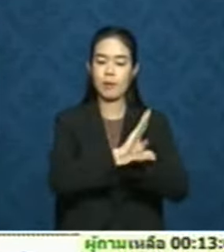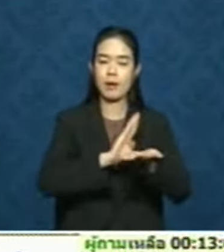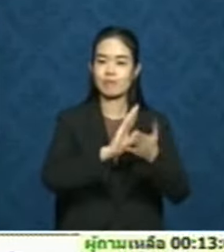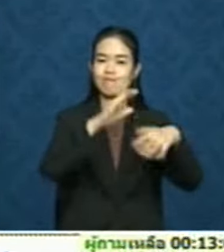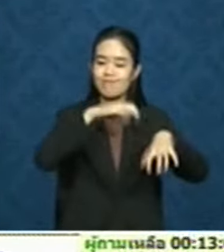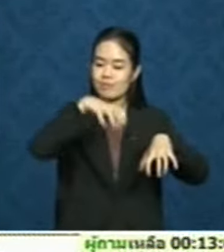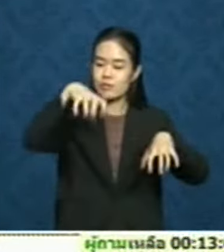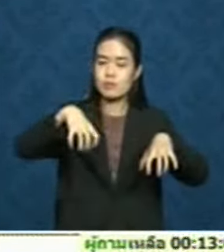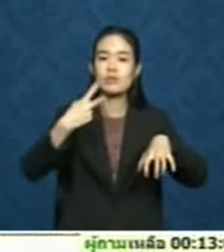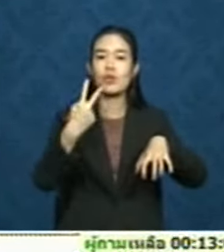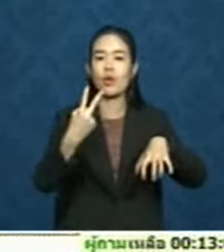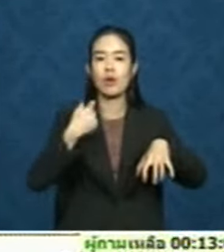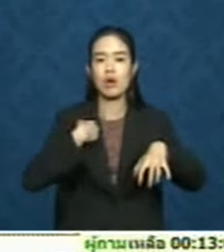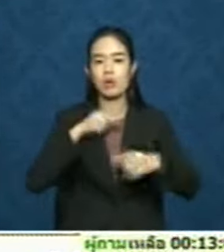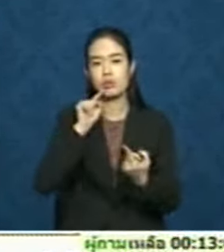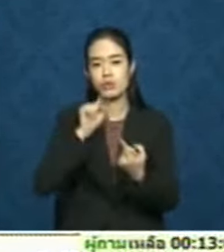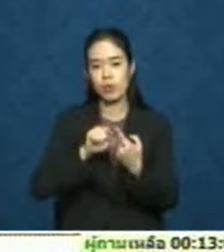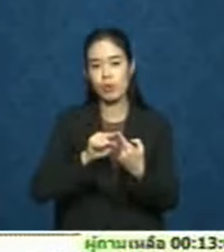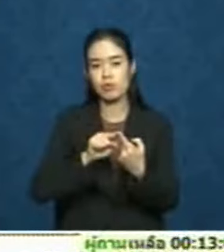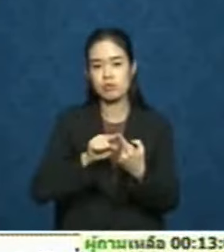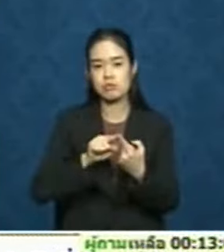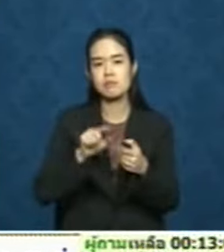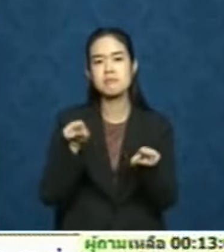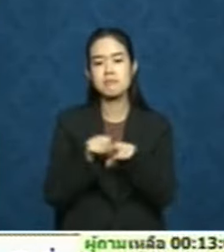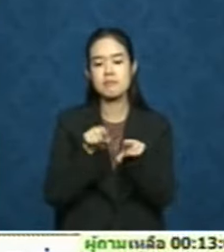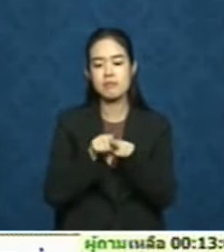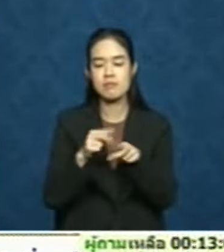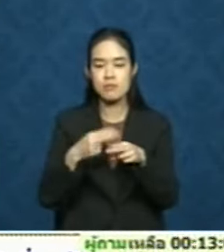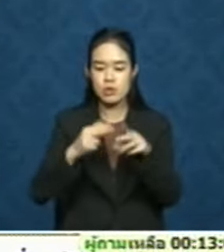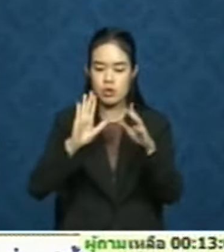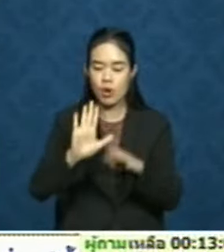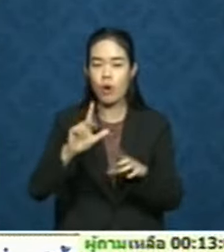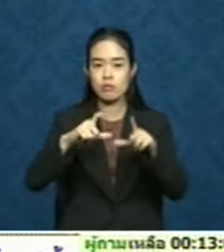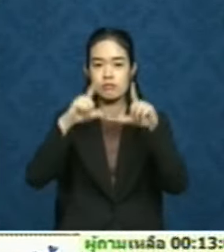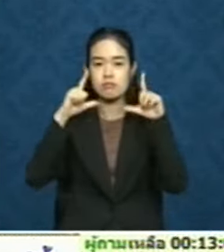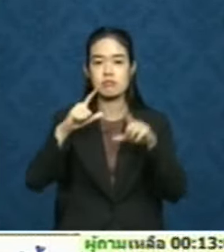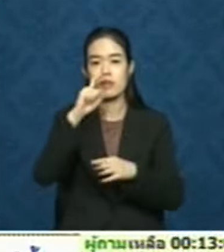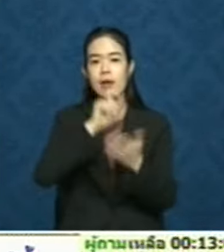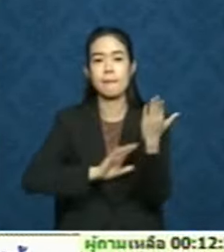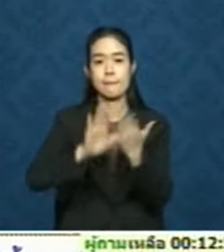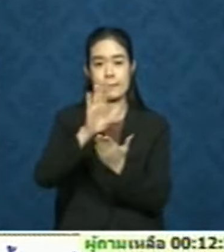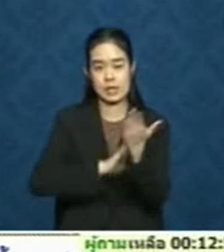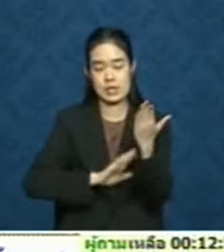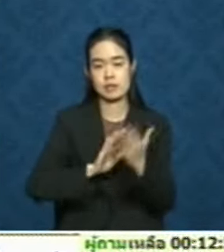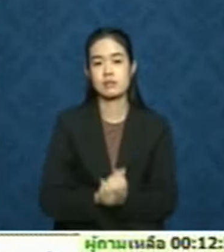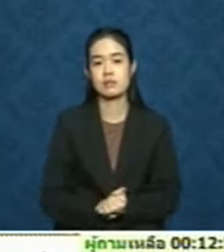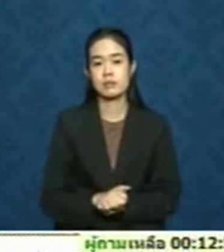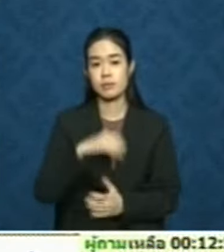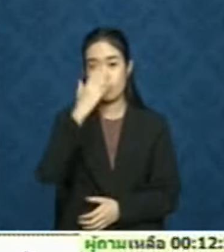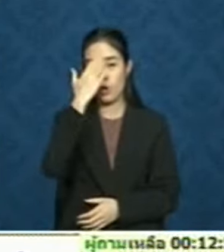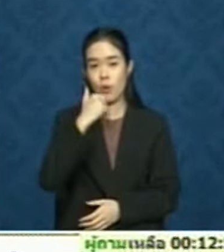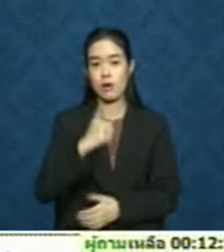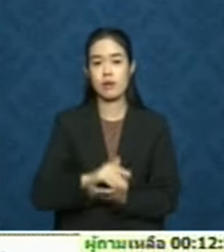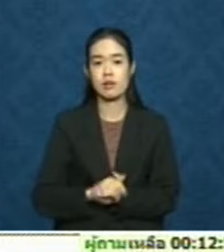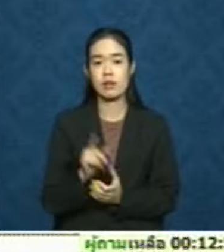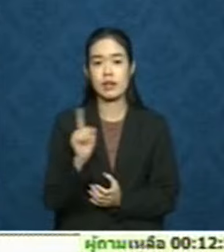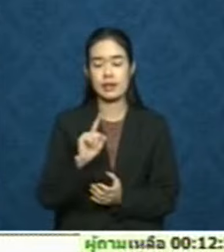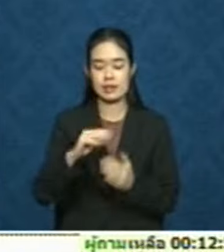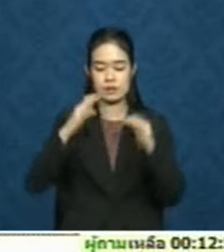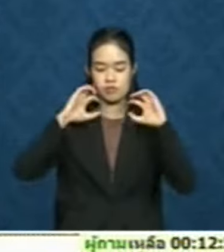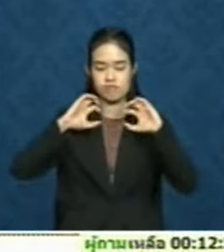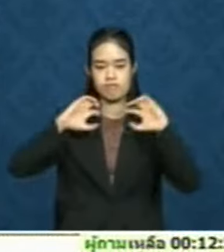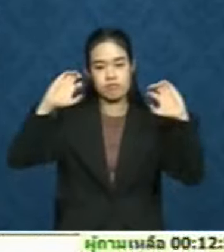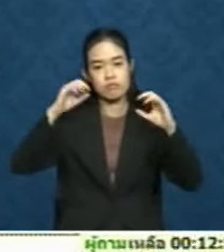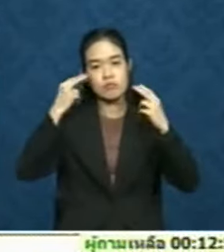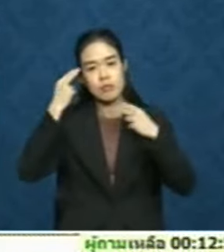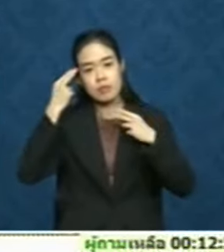ครับกราบเรียนท่านประธานเพื่อท่านนายกรัฐมนตรีและรัฐมนตรีได้เข้าใจเพราะว่าท่านอาจจะไม่รู้ว่าสถาบันทั้งสองนี้เป็น